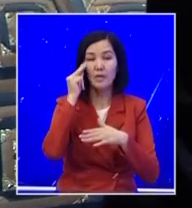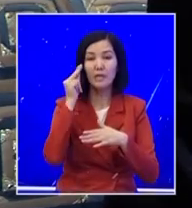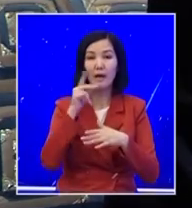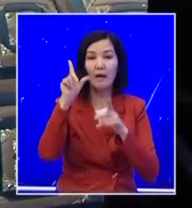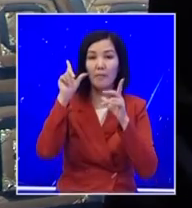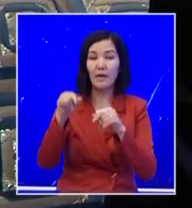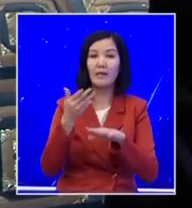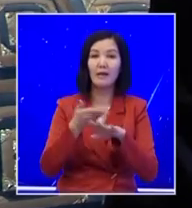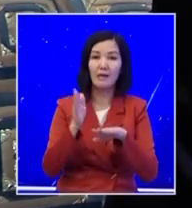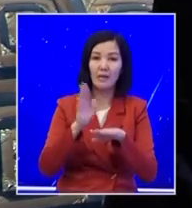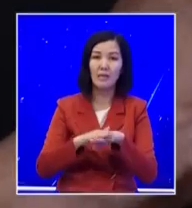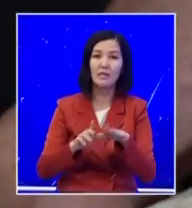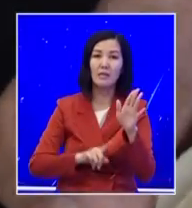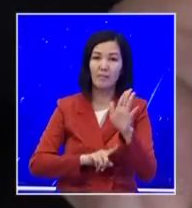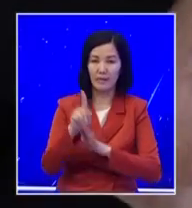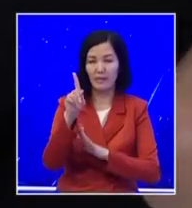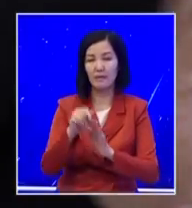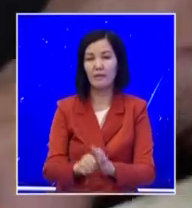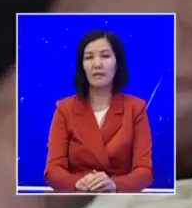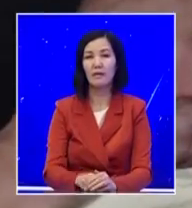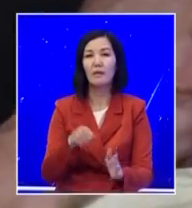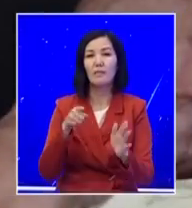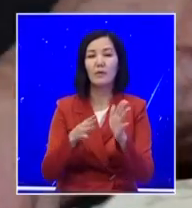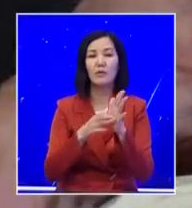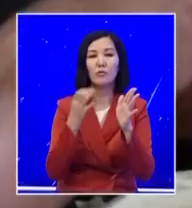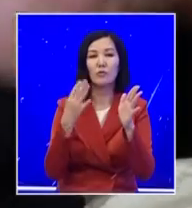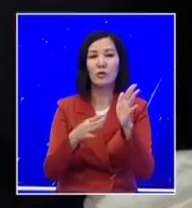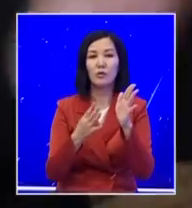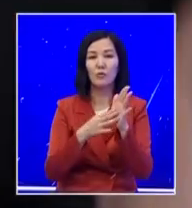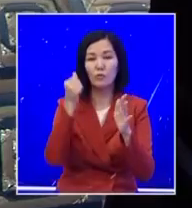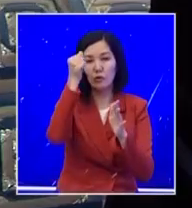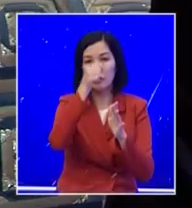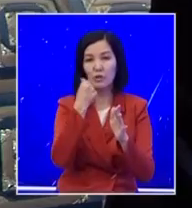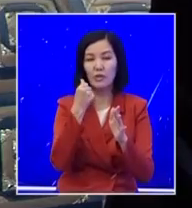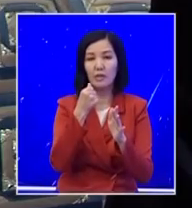барғаннан кейін қиыншылықтың барлығын сонда көрді ғой. 1949 жылы